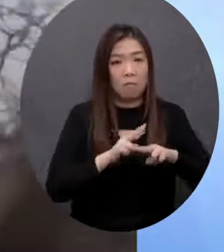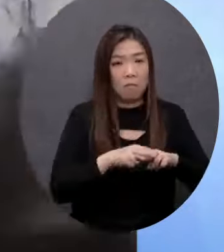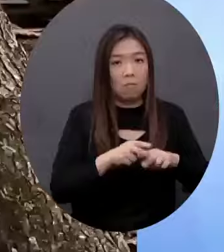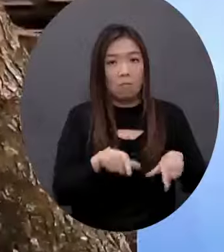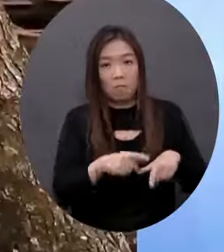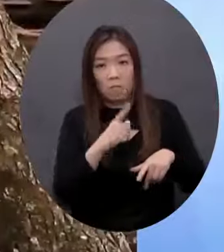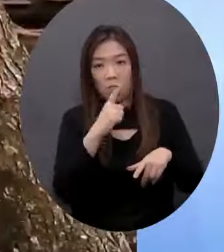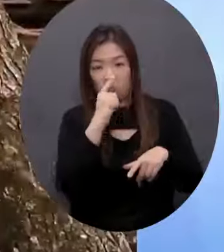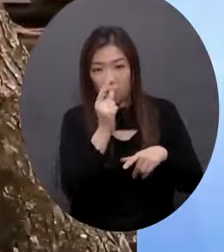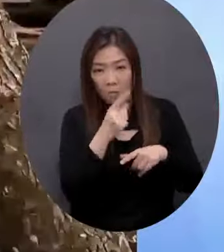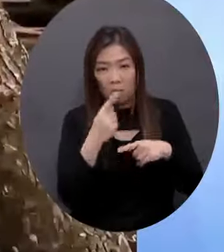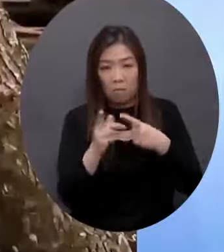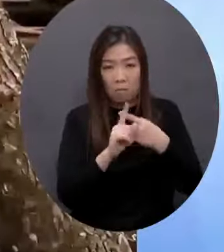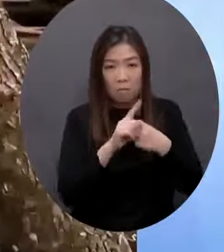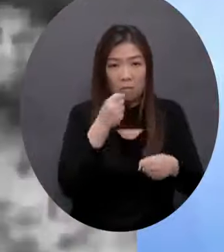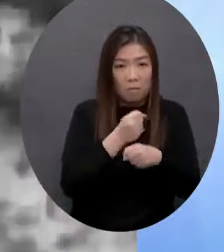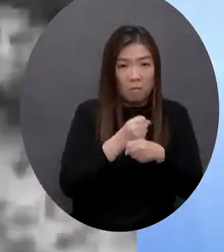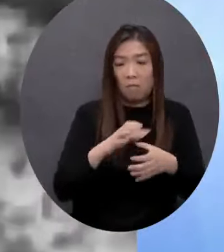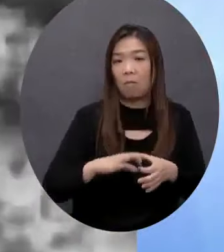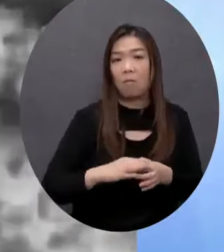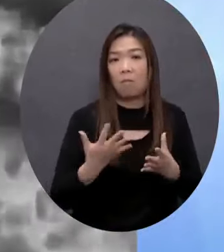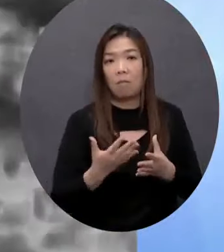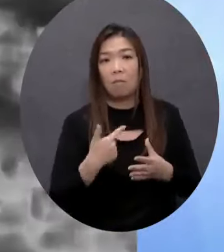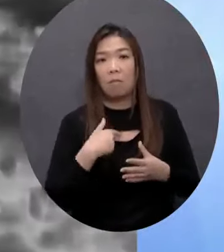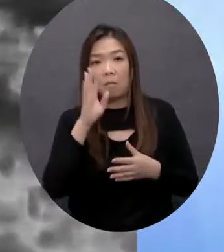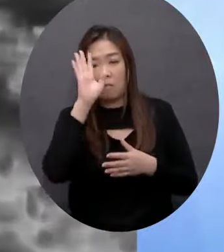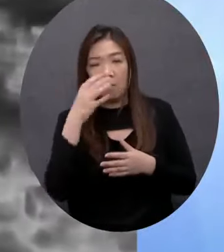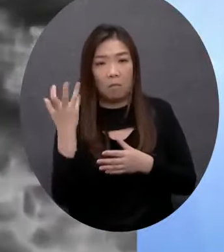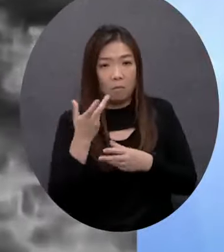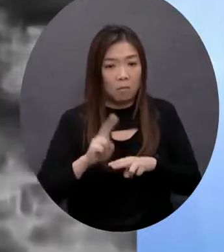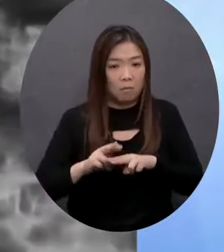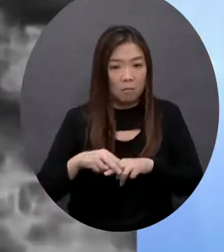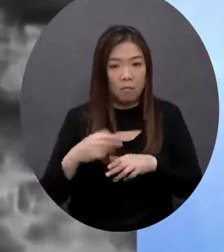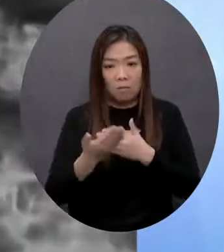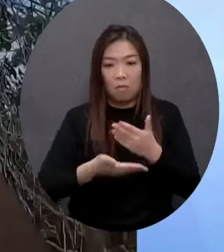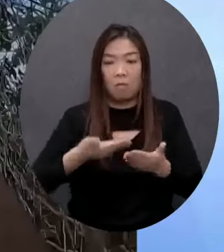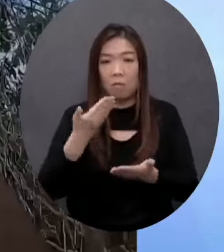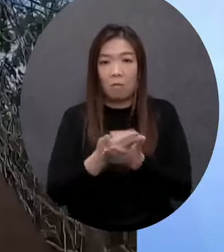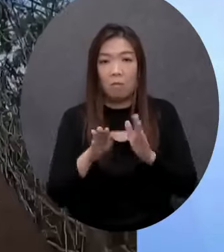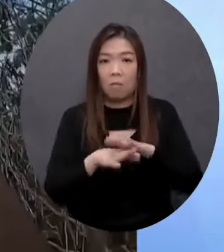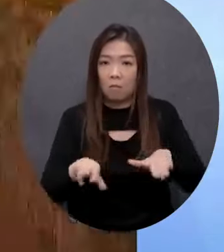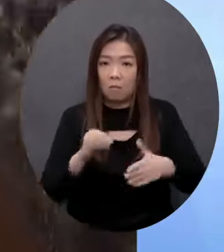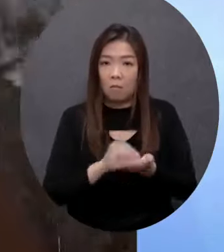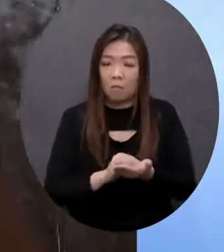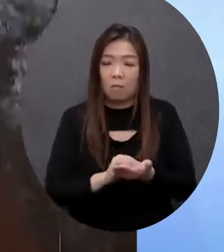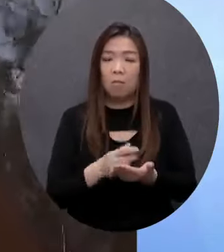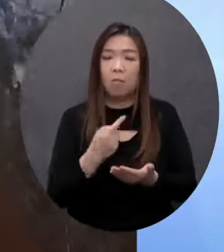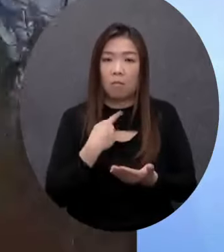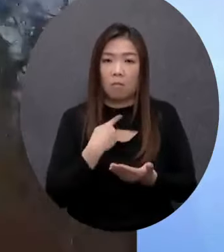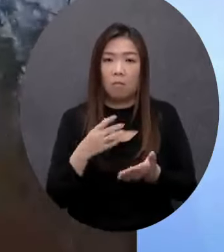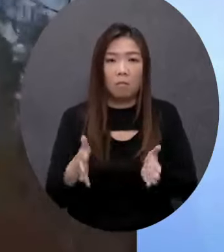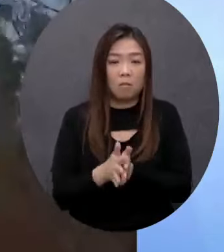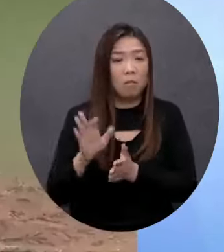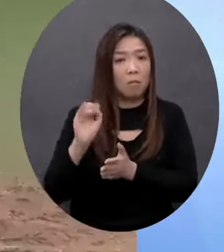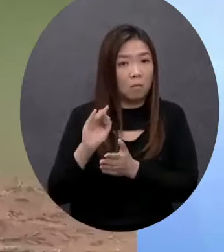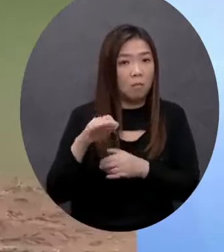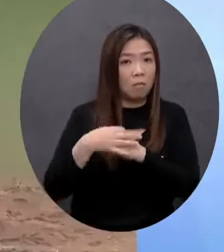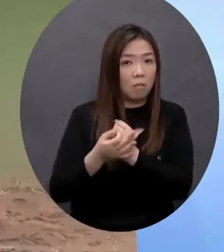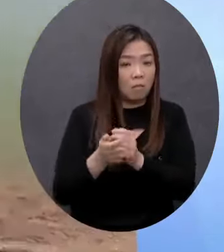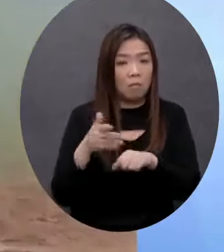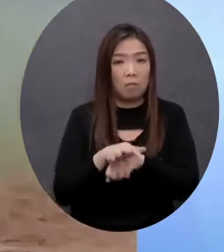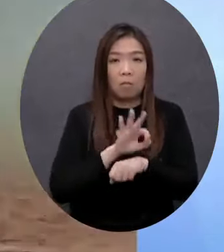危機的製造者，希望歐洲大陸早日重回和平穩定，願意同法國在內的國際社會